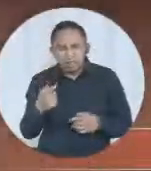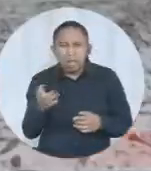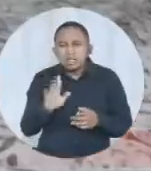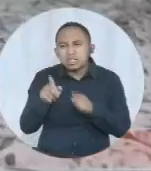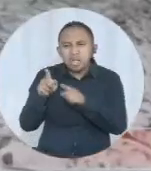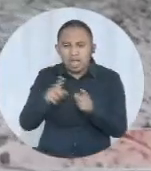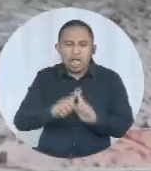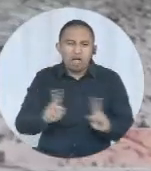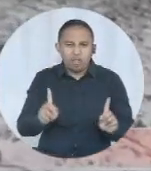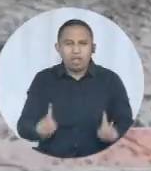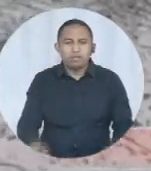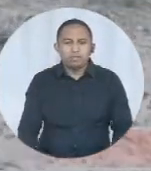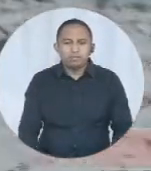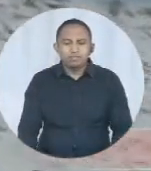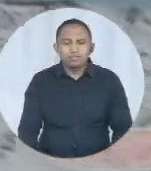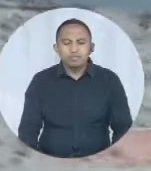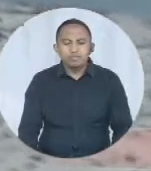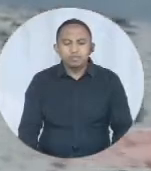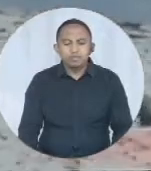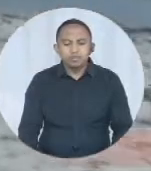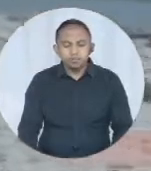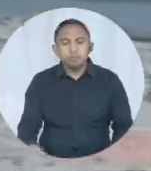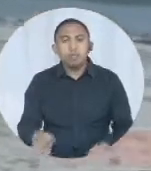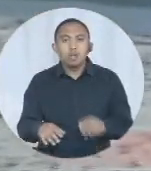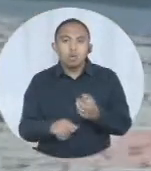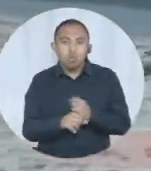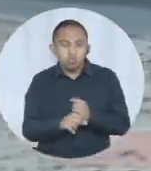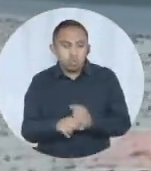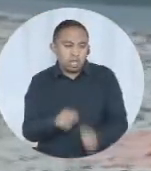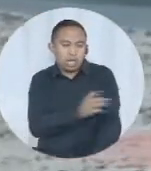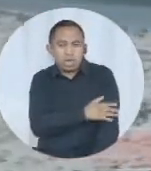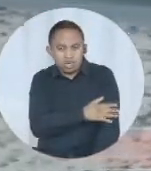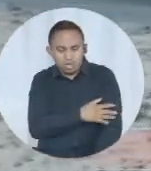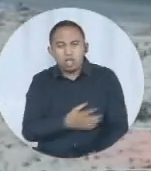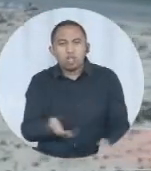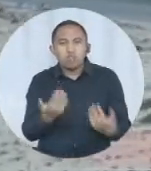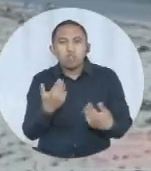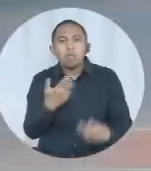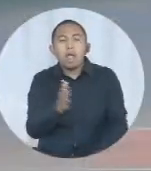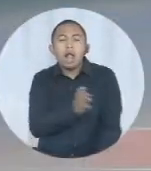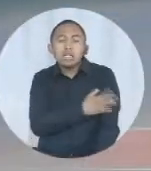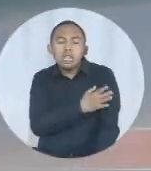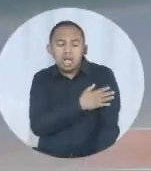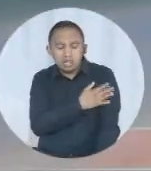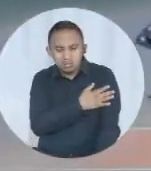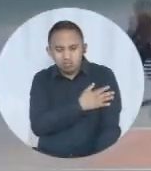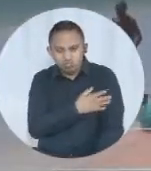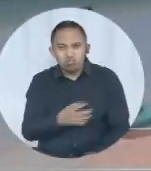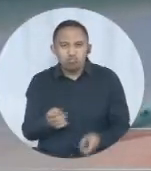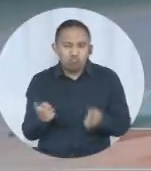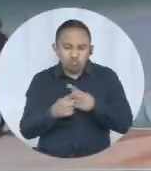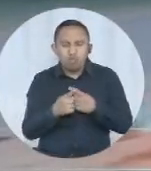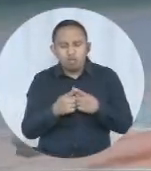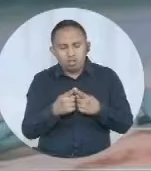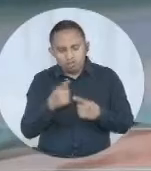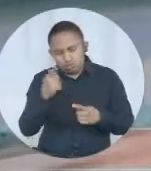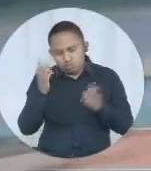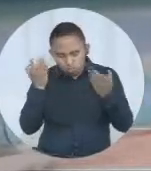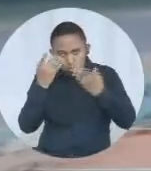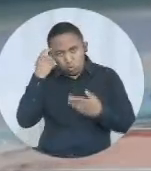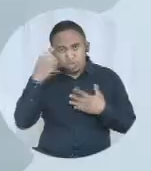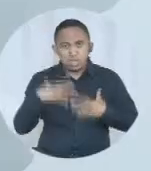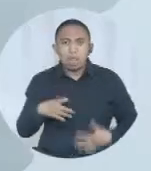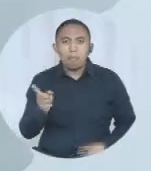hafa. Zava-dehibe kosa ny fakana aina rehefa mahatsapa ho reraka isika mba hitohy hatrany ny fananana ny toetsaina miabo.